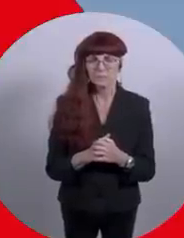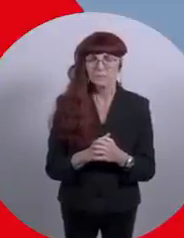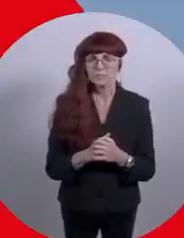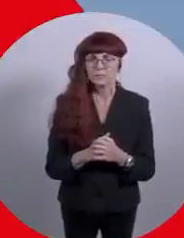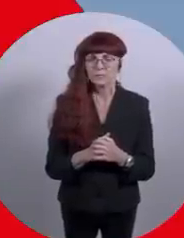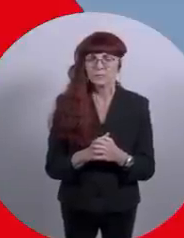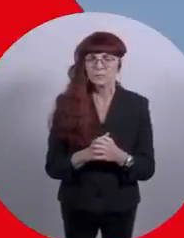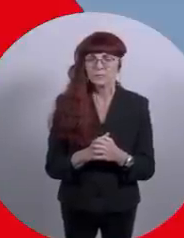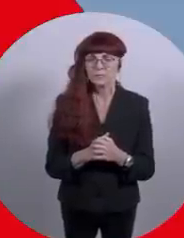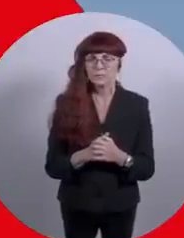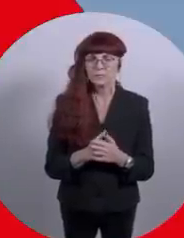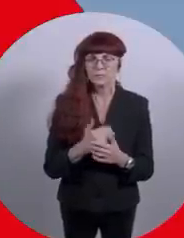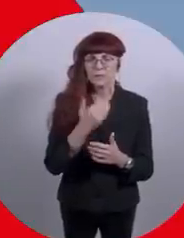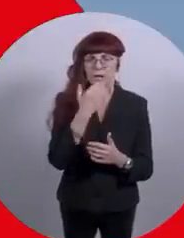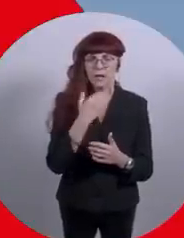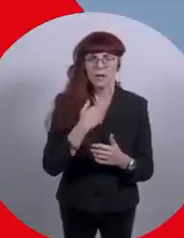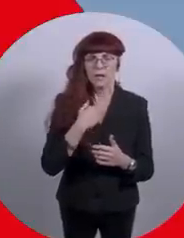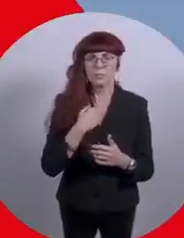Freunde